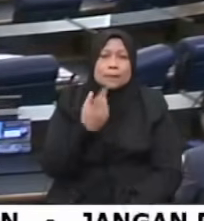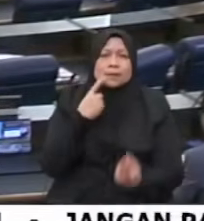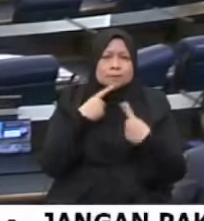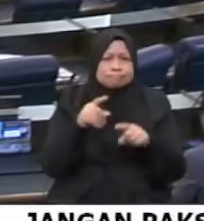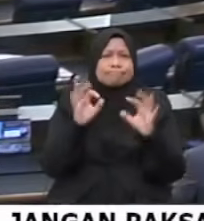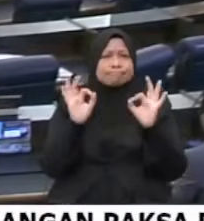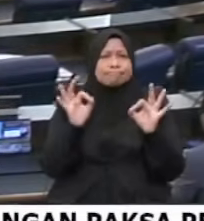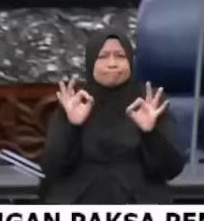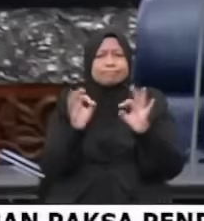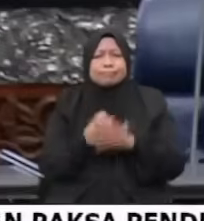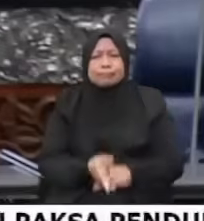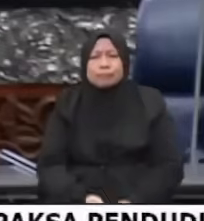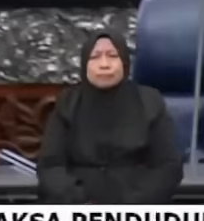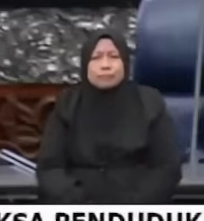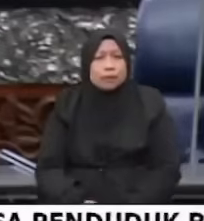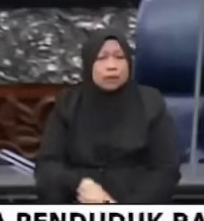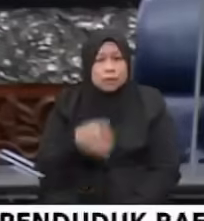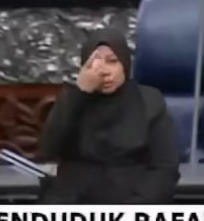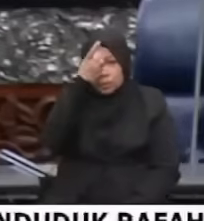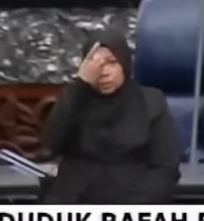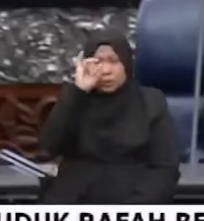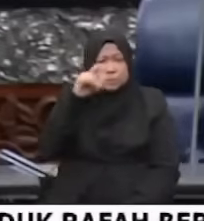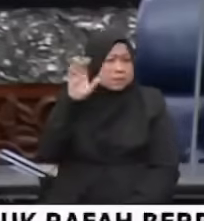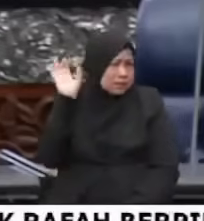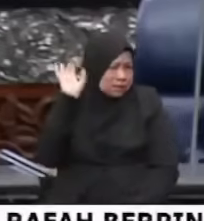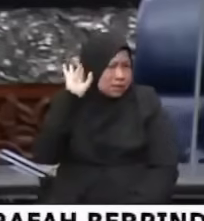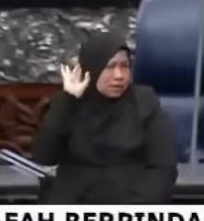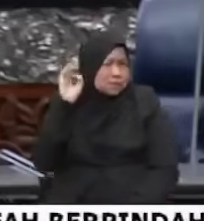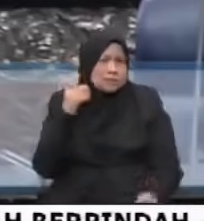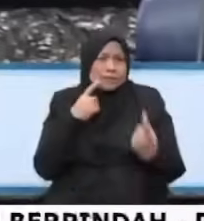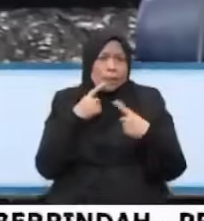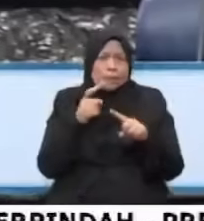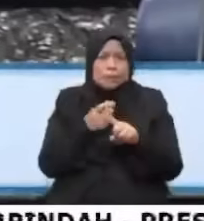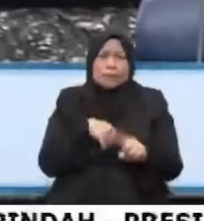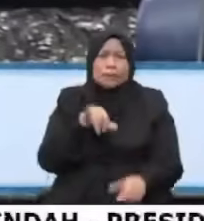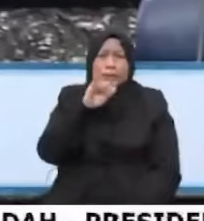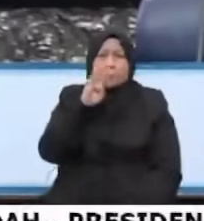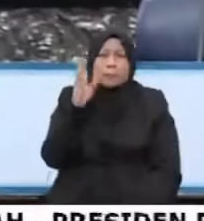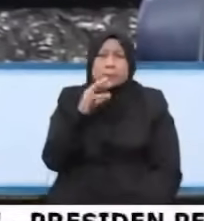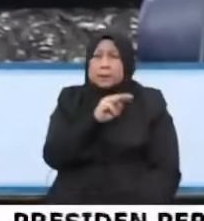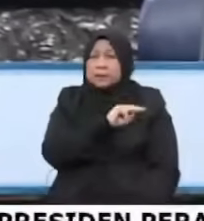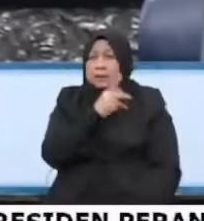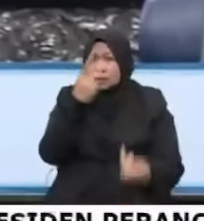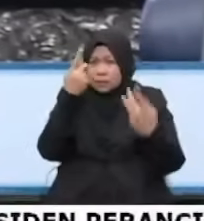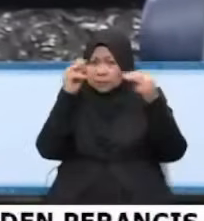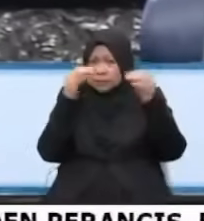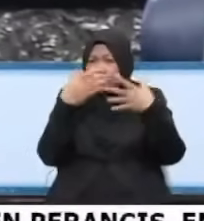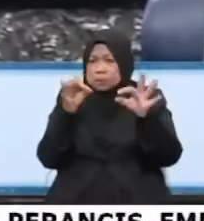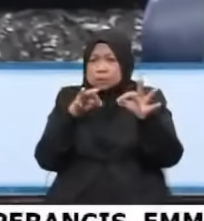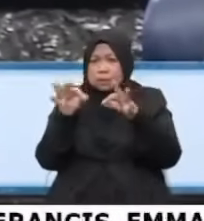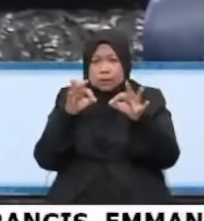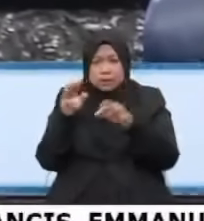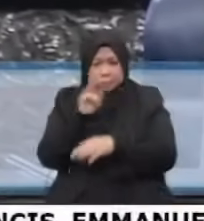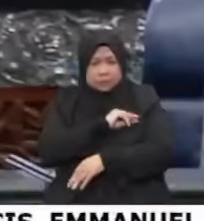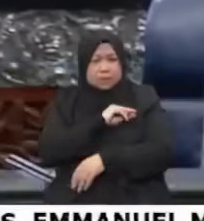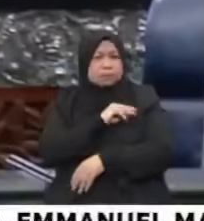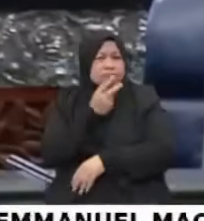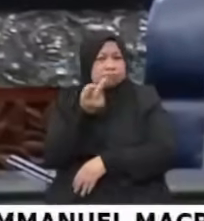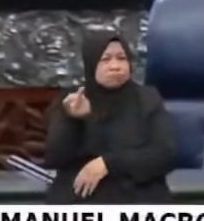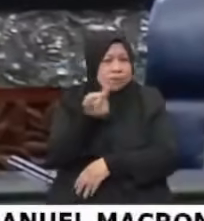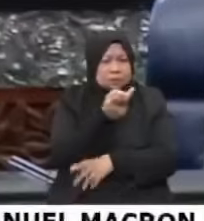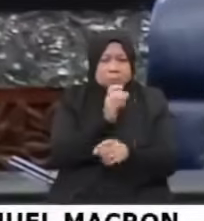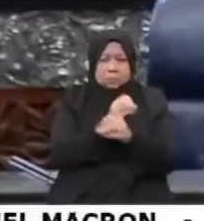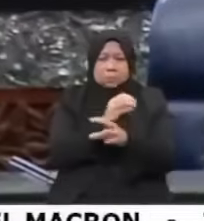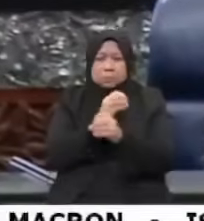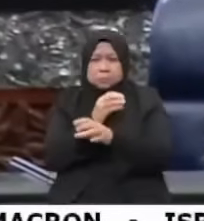yang baik Datuk yang di-pertua saya mendengar jawapan daripada yang amat berhormat Perdana Menteri tadi dan juga jawapan yang telah diberi oleh menteri pelbagai